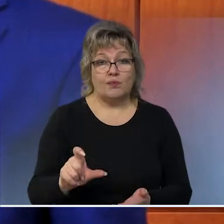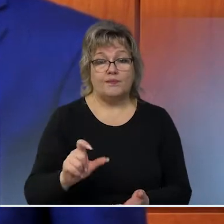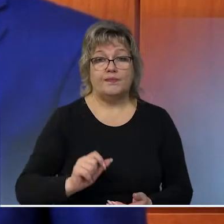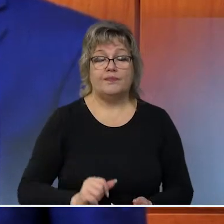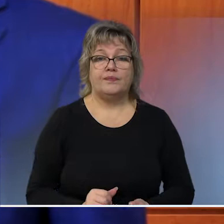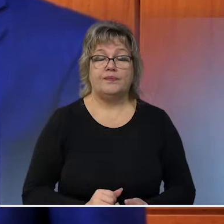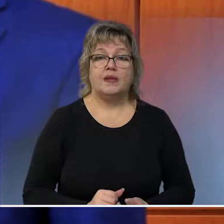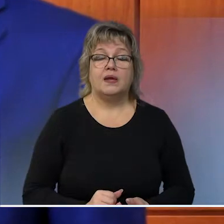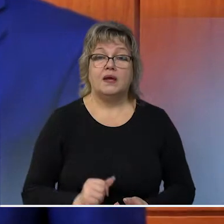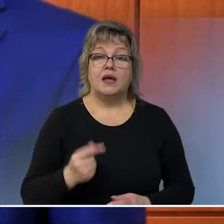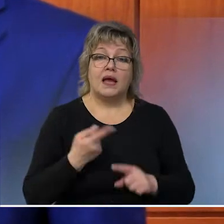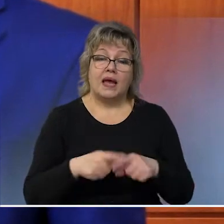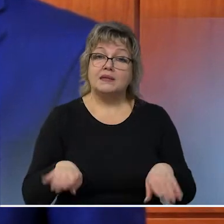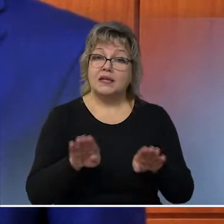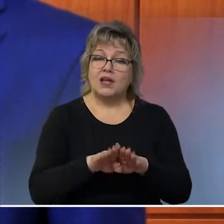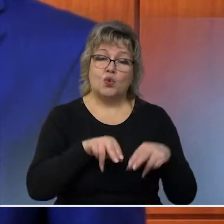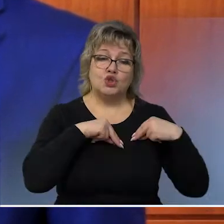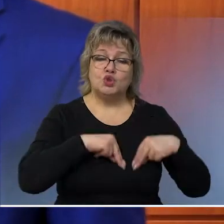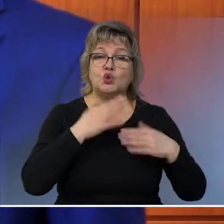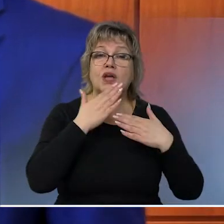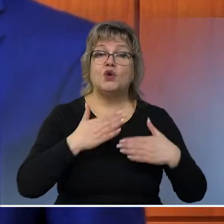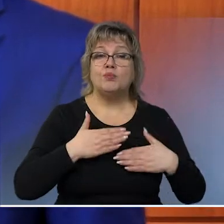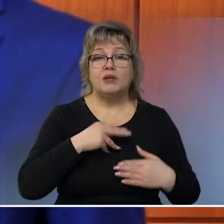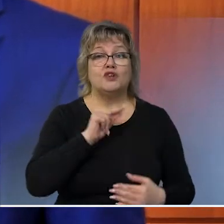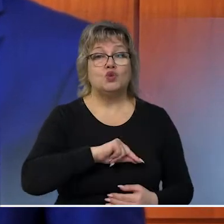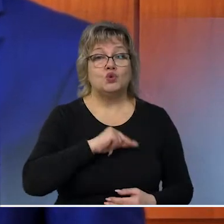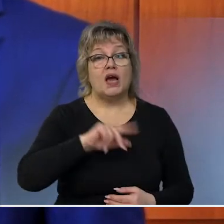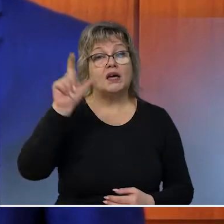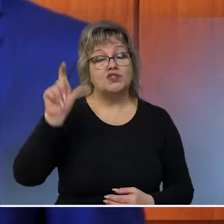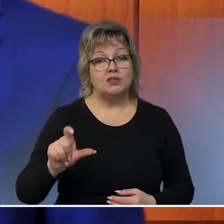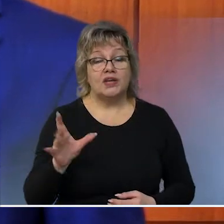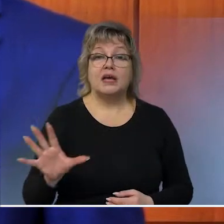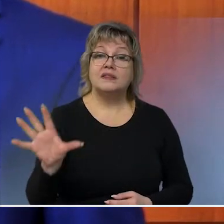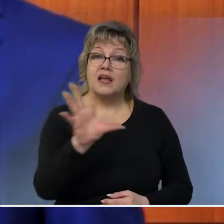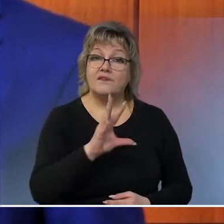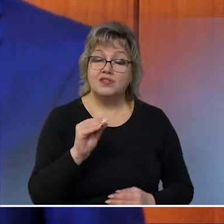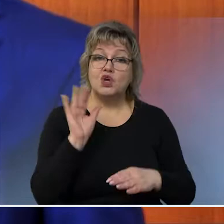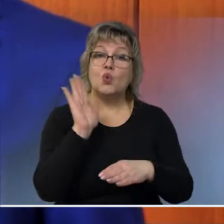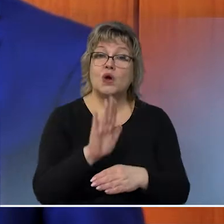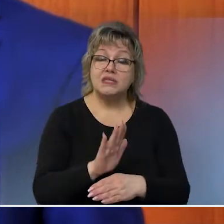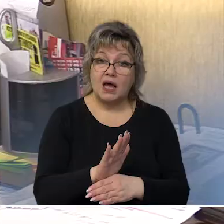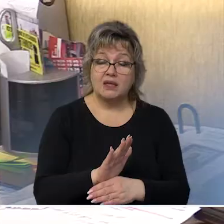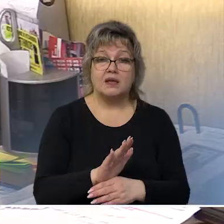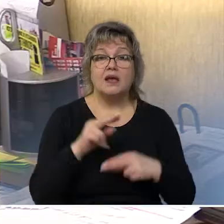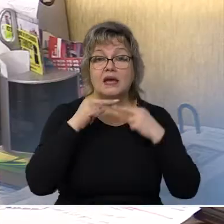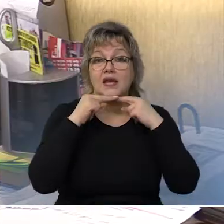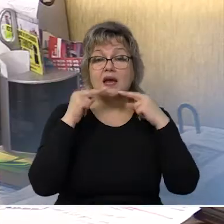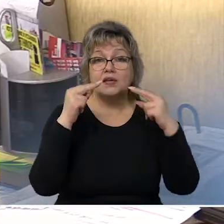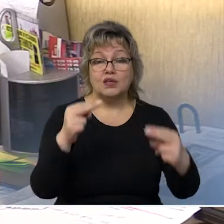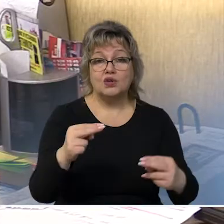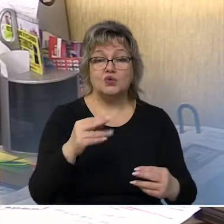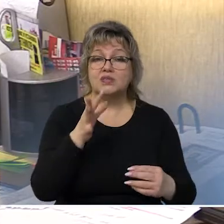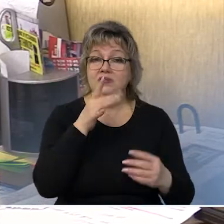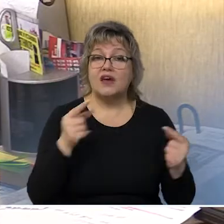его кандидатуру. Это такой трудолюбивый трудяга человек. На все указания он